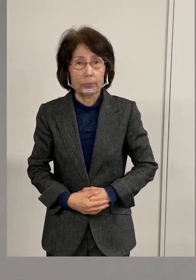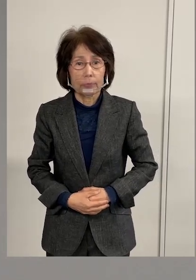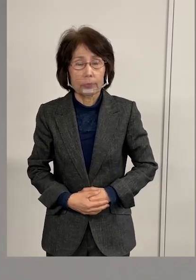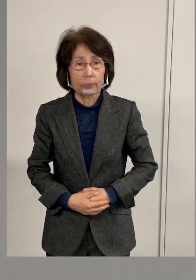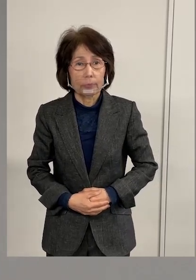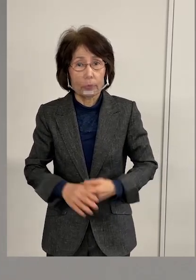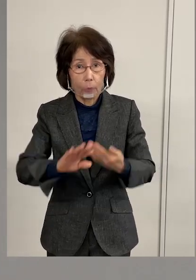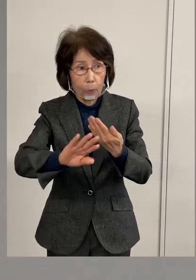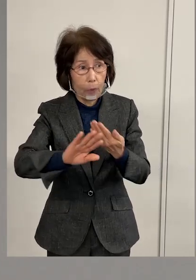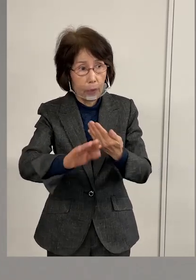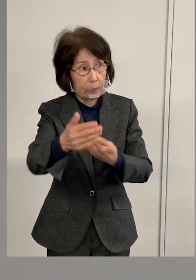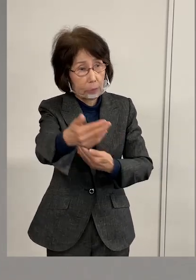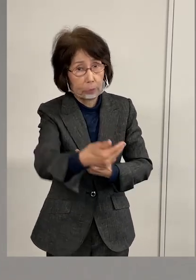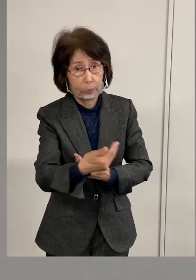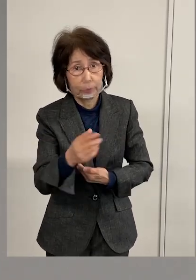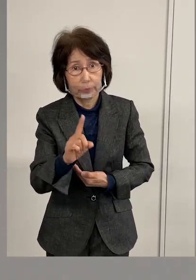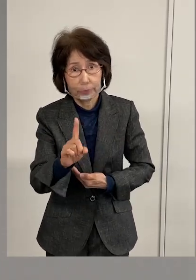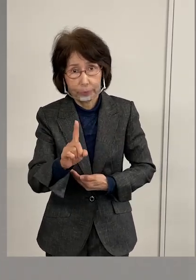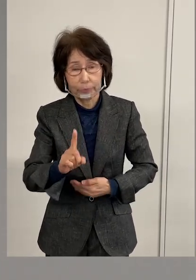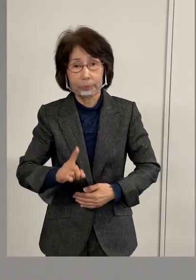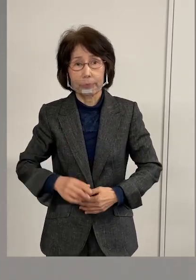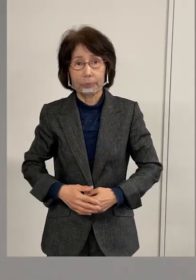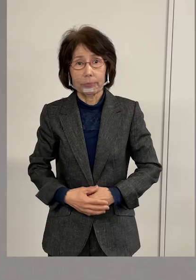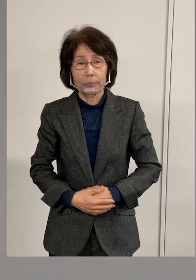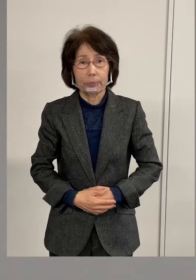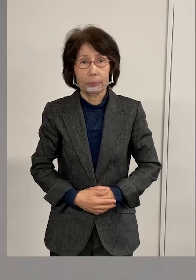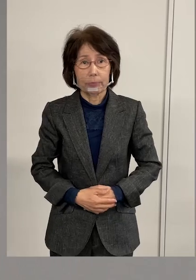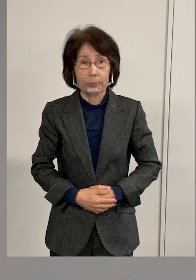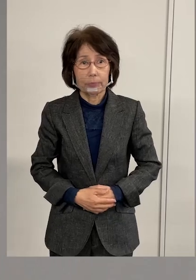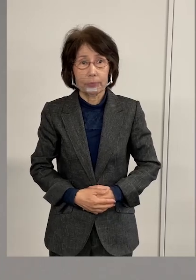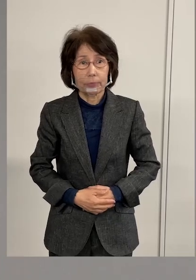はい、その他ご質問はございませんでしょうか。